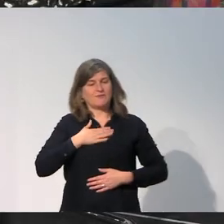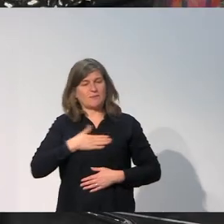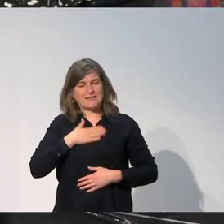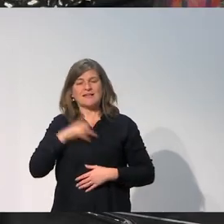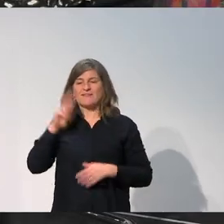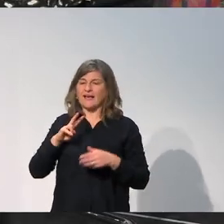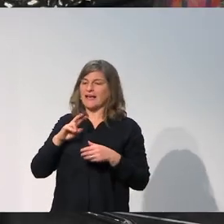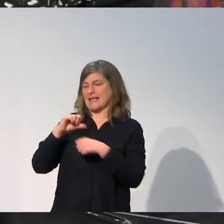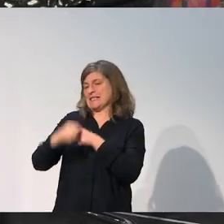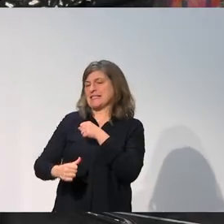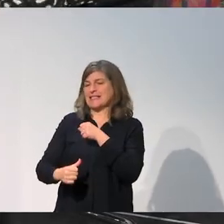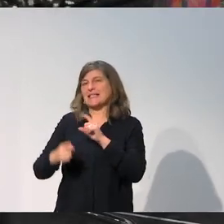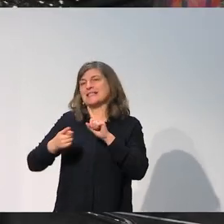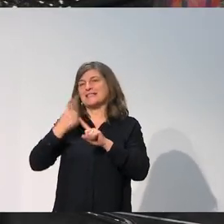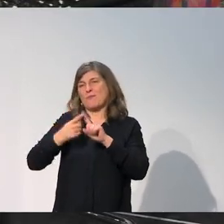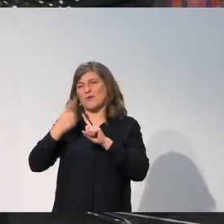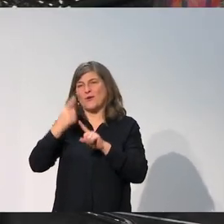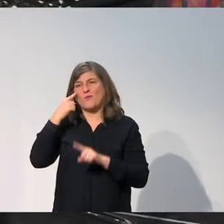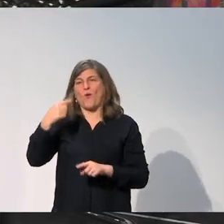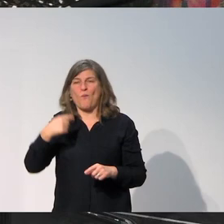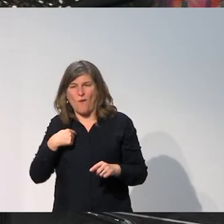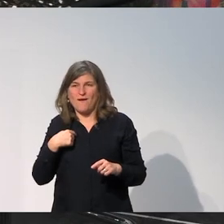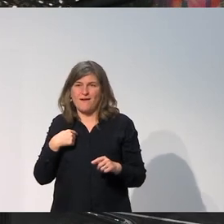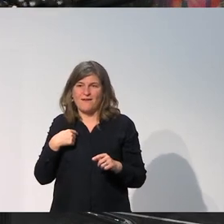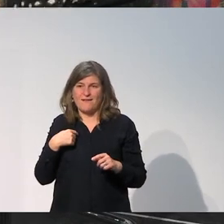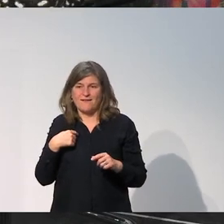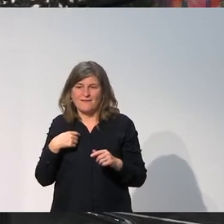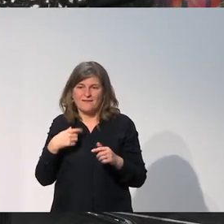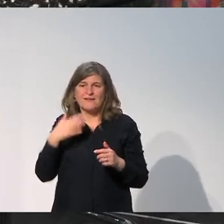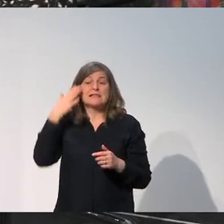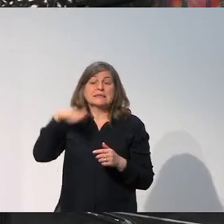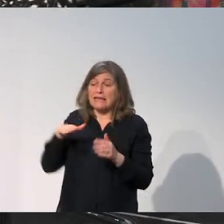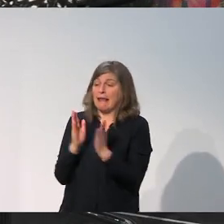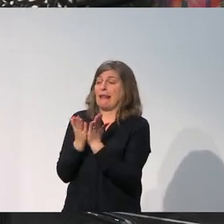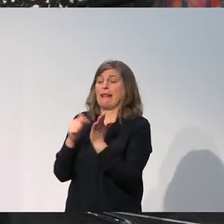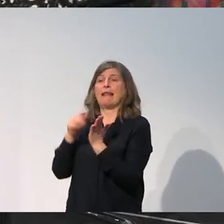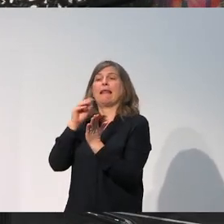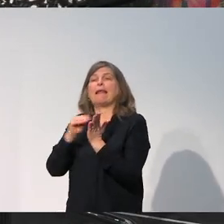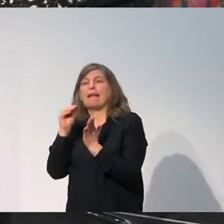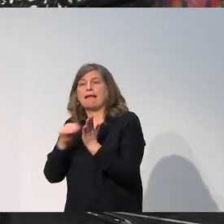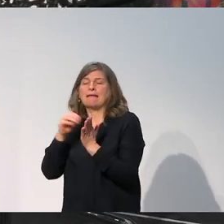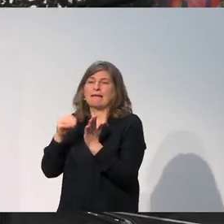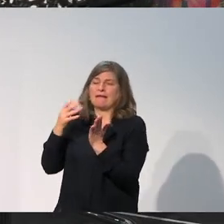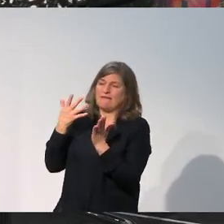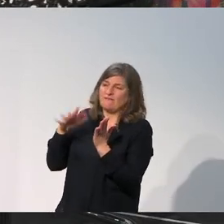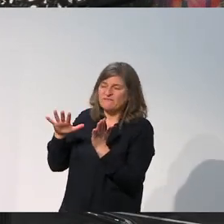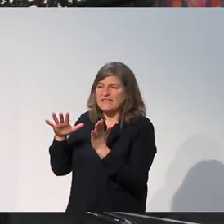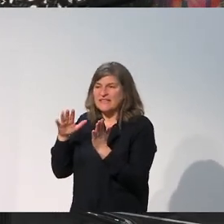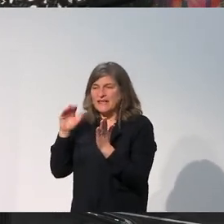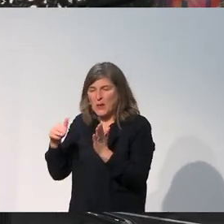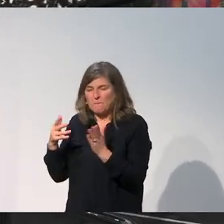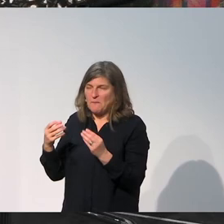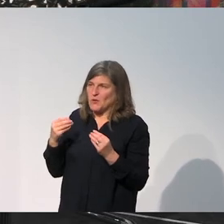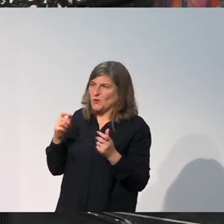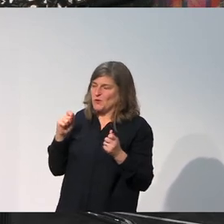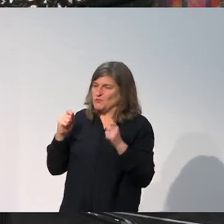est très important pour moi, même si aujourd'hui on bouge après avoir écrit des livres parce qu'on se dit ah, ça c'est trop lourd, etc. Mais ça me fait très plaisir